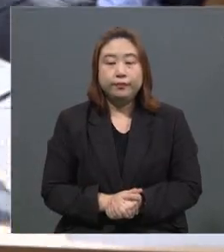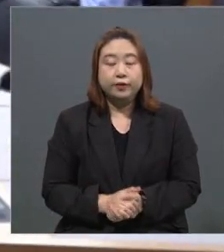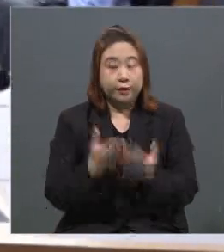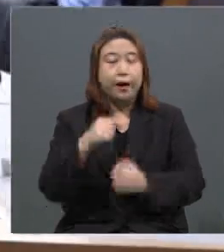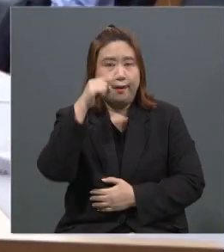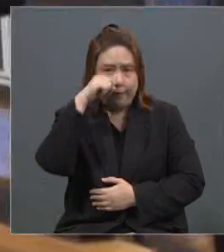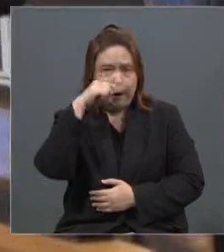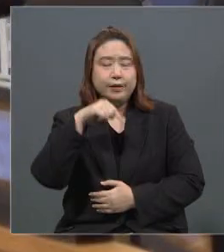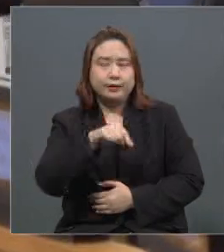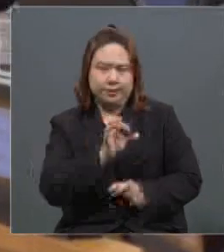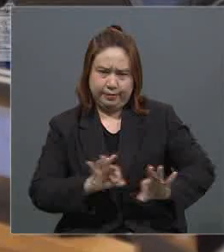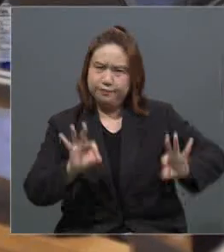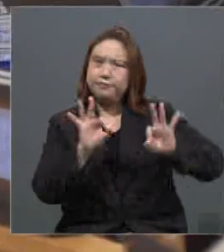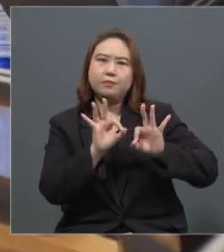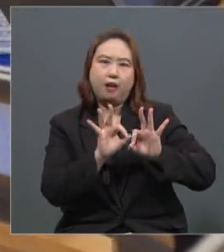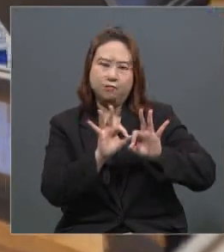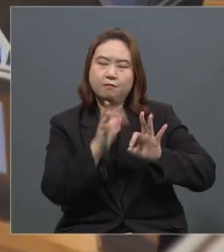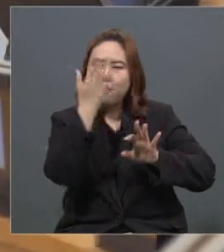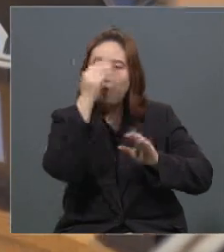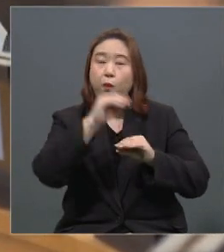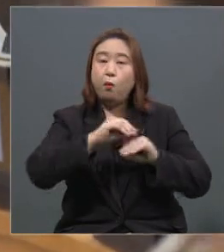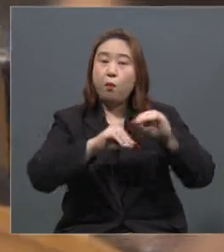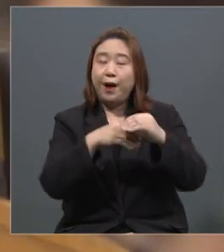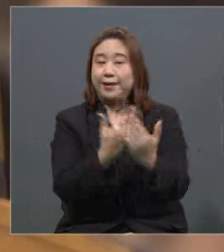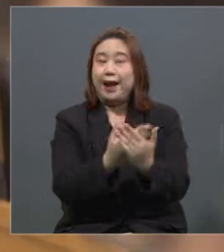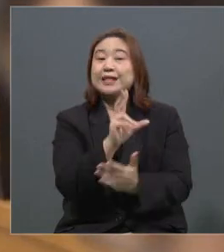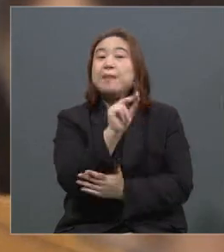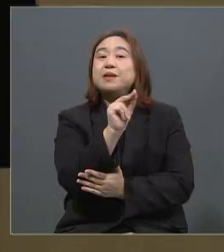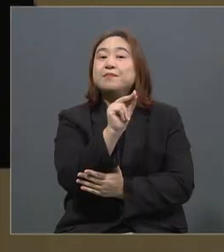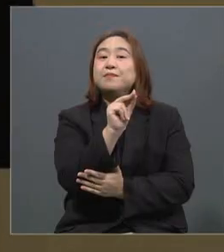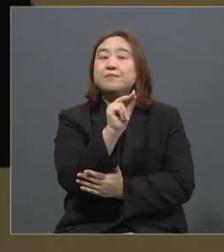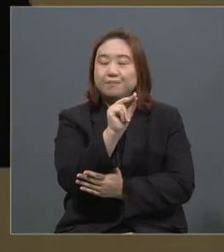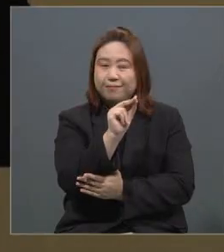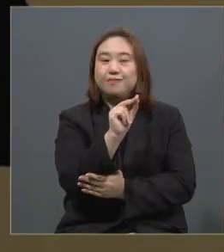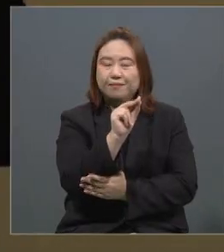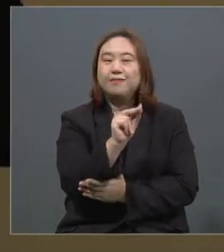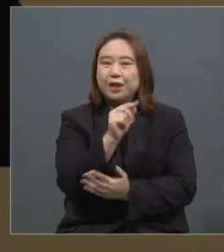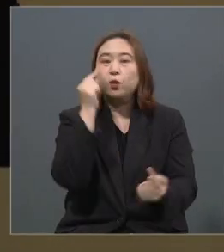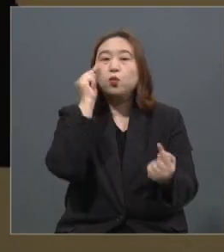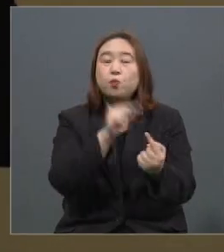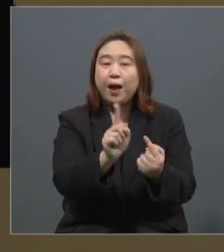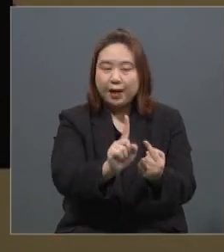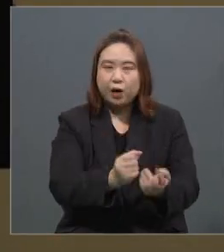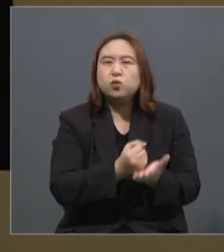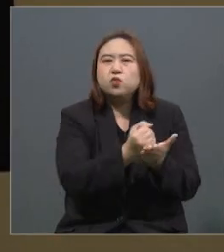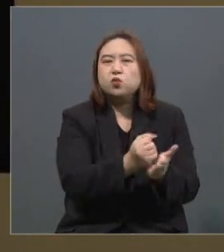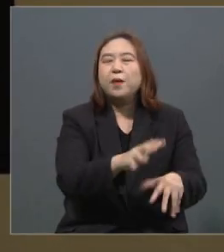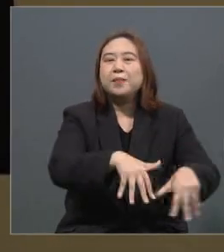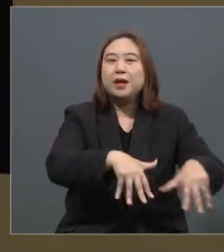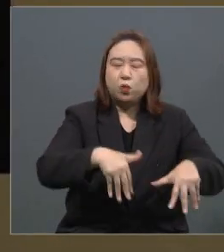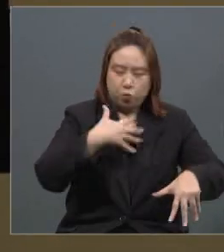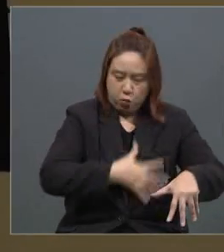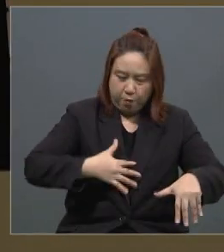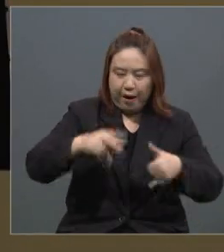มีบทบาทอย่างมากในเรื่องนี้เนื่องจากโครงการ 30บาทรักษาทุกโรคมีจุดมุ่งหมายเพื่อบรรเทาภาระค่าใช้จ่ายสำหรับการดูแล